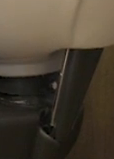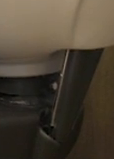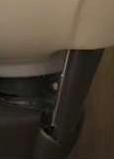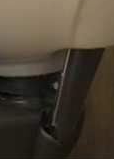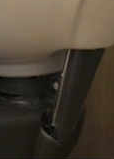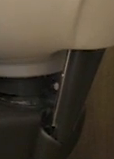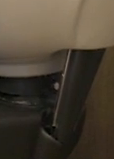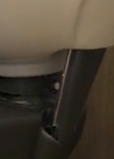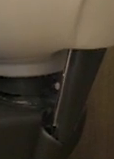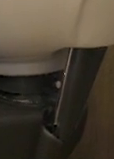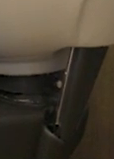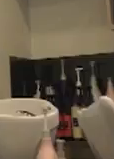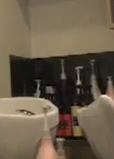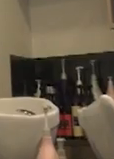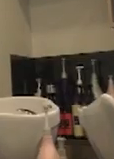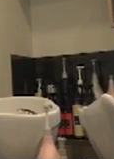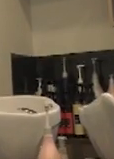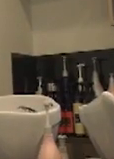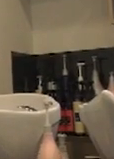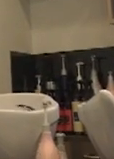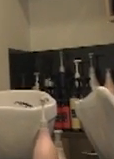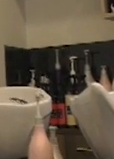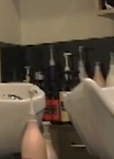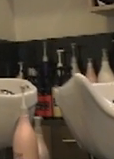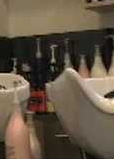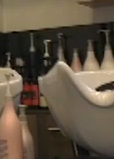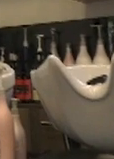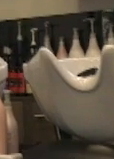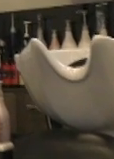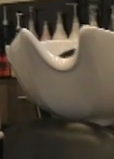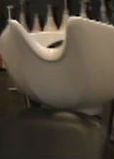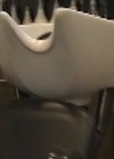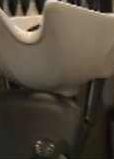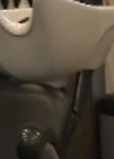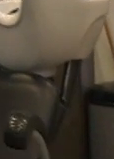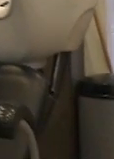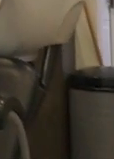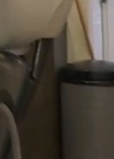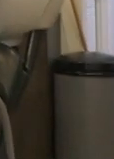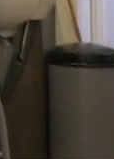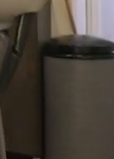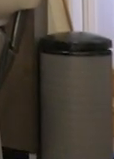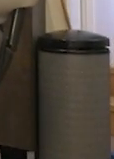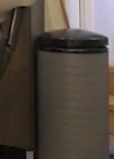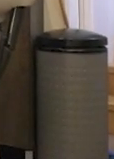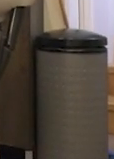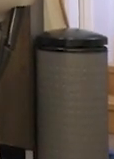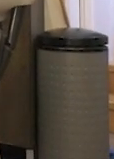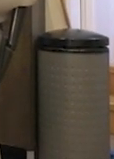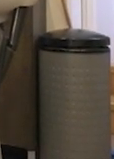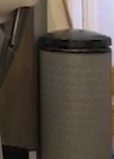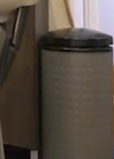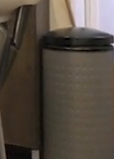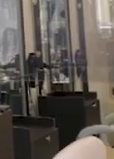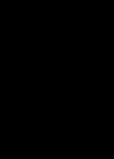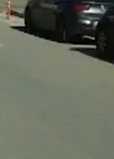και βιβλιοπολία, επίσης με την τήρηση αυστηρών υγειονομικών πρωτοκόλων. Τις αποφάσεις της κυβέρνησης μετά τις σχετικές